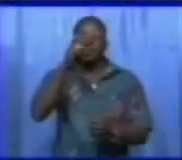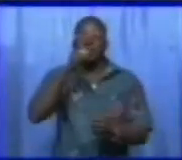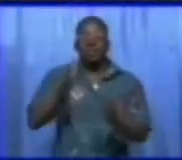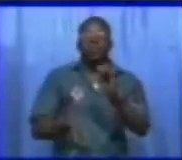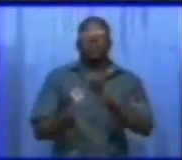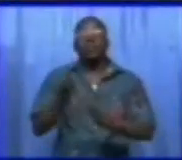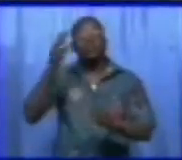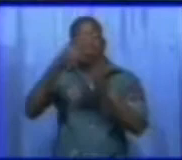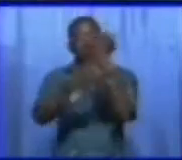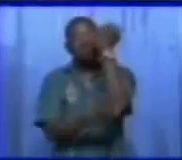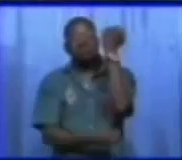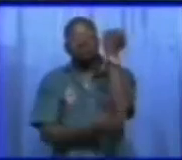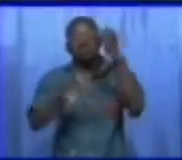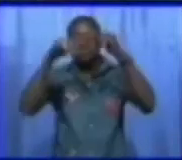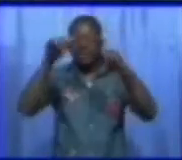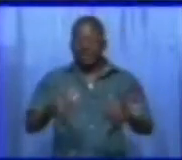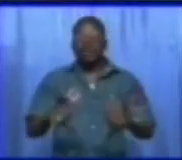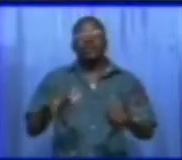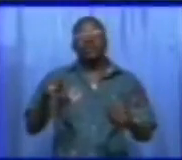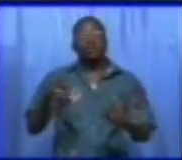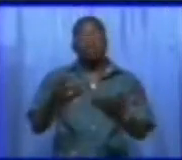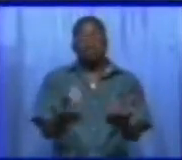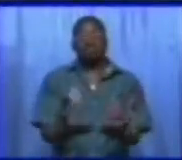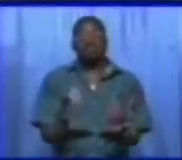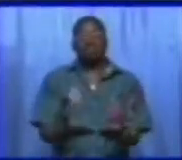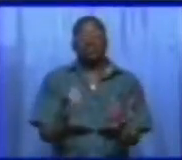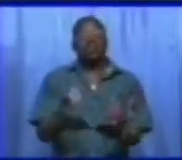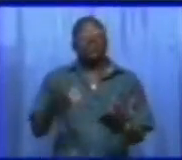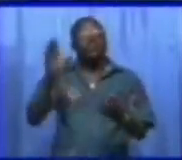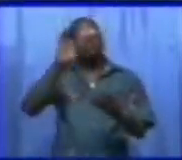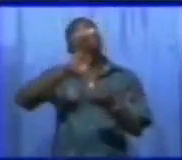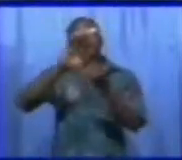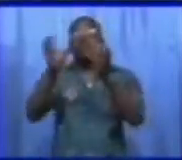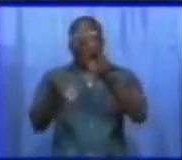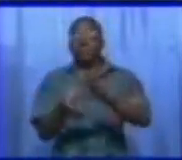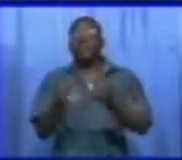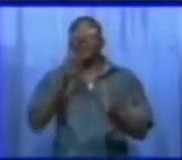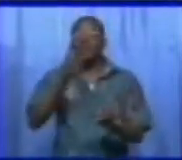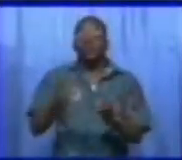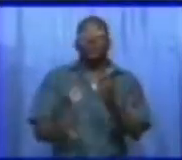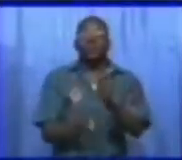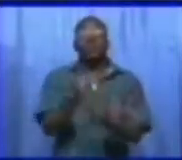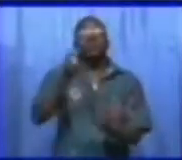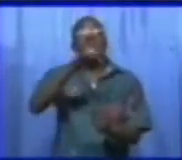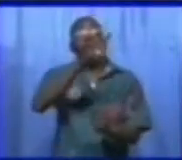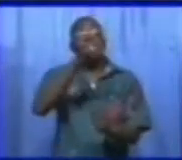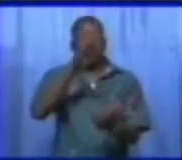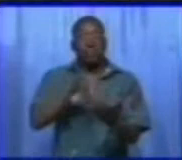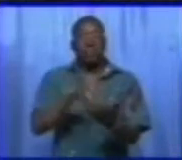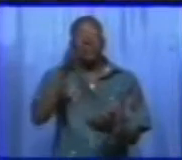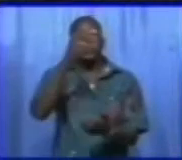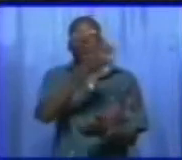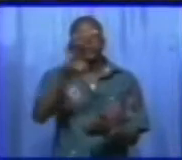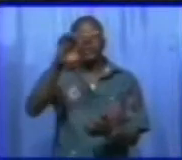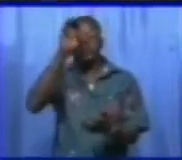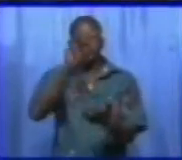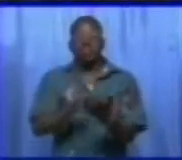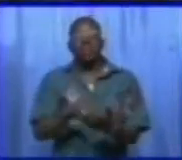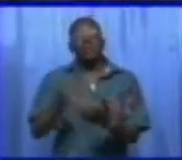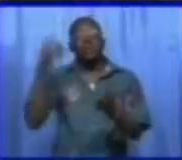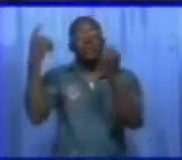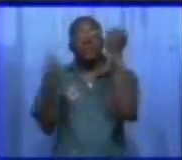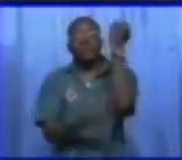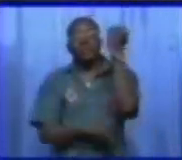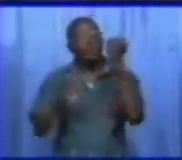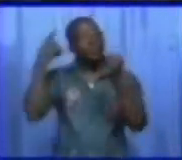de la pauvreté reste toujours posée. Les chiffres sont éloquents avec environ 1 200 000 Burkinabés frappés par le